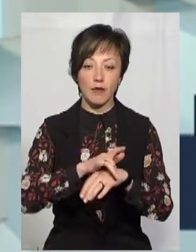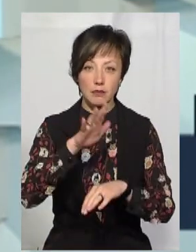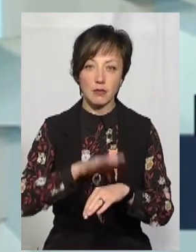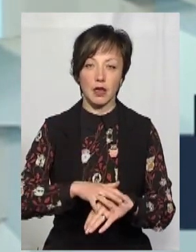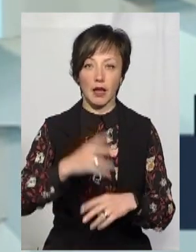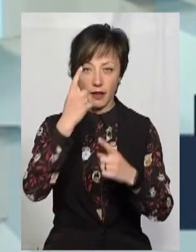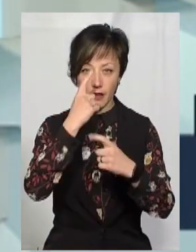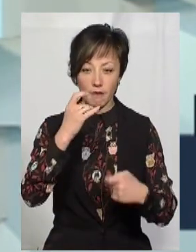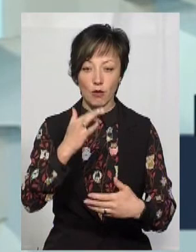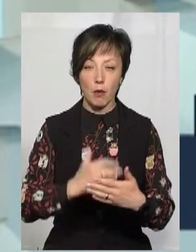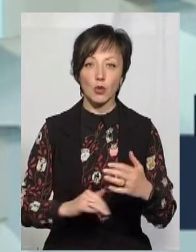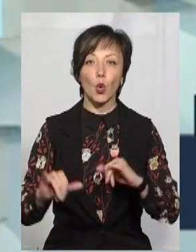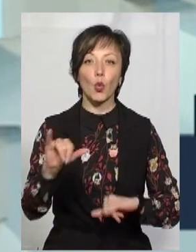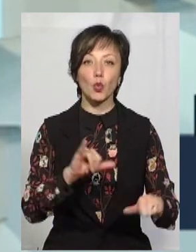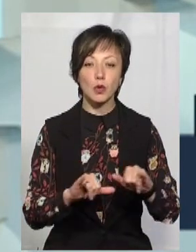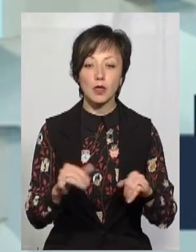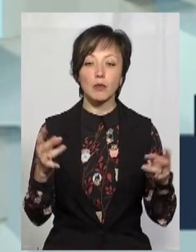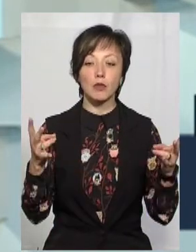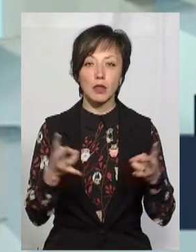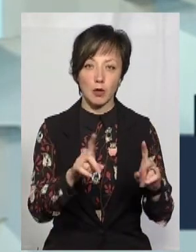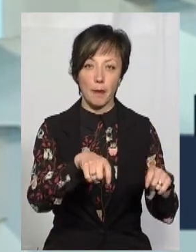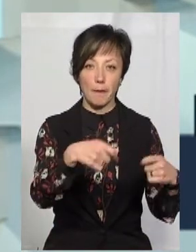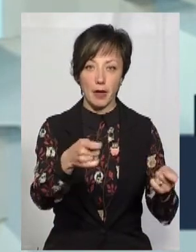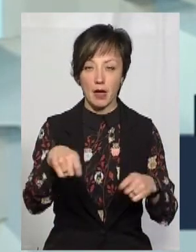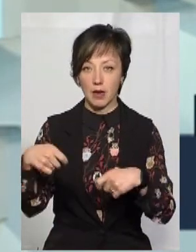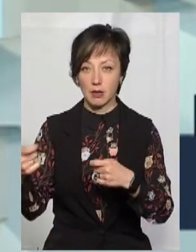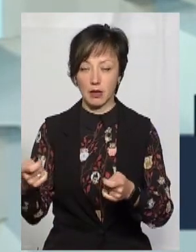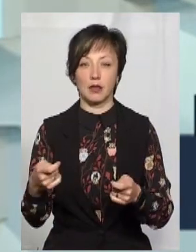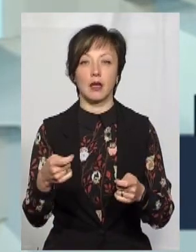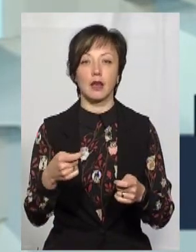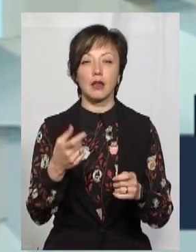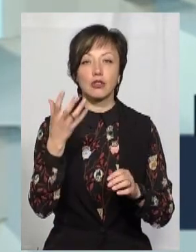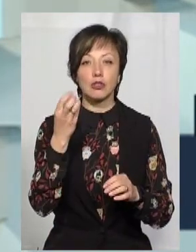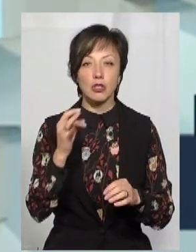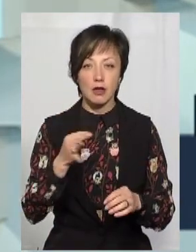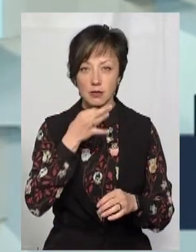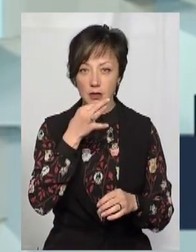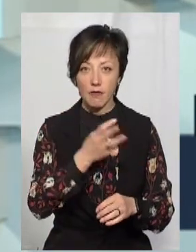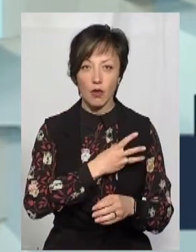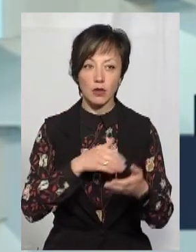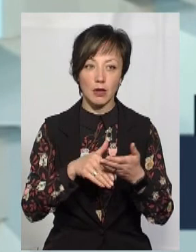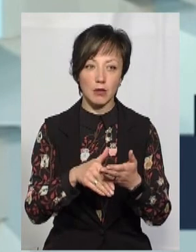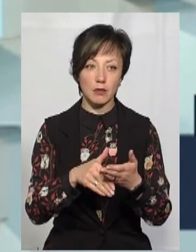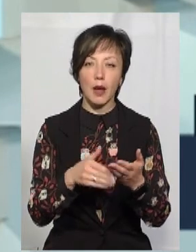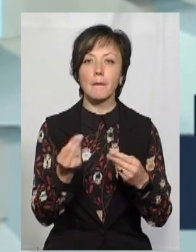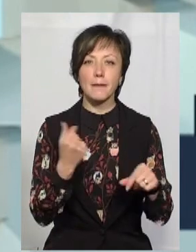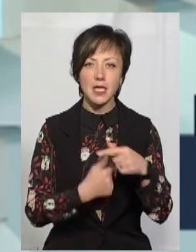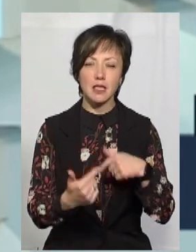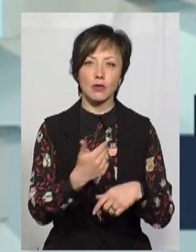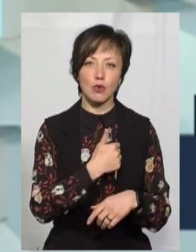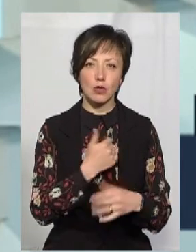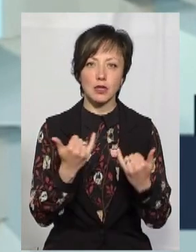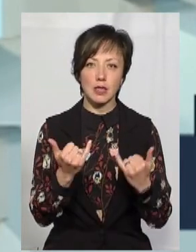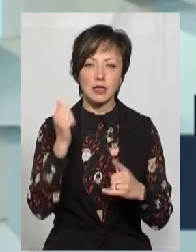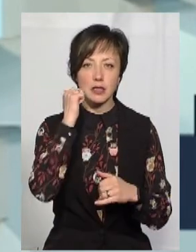вичерпну інформацію, куди що потрібно передати. Тому що, ще раз підкреслюю, зараз у нас є волонтери, які хочуть передавати, не волонтери, а бізнес великий, які